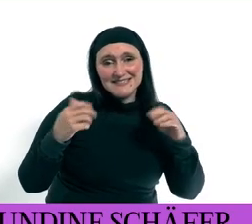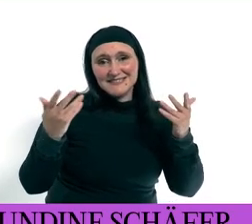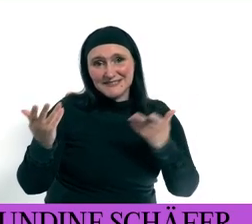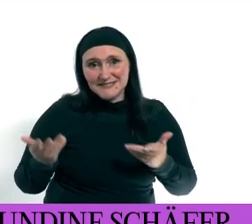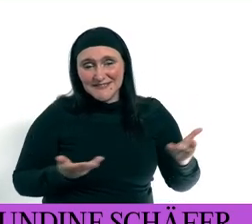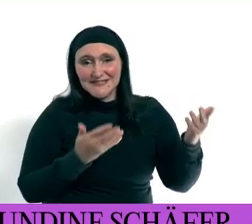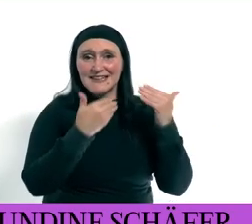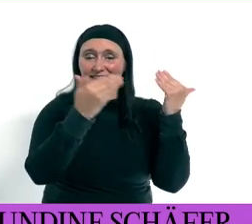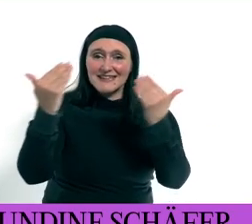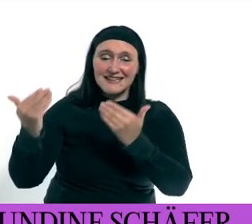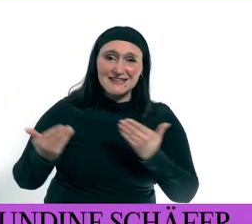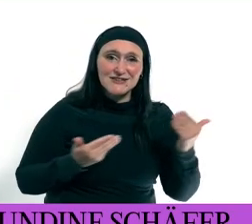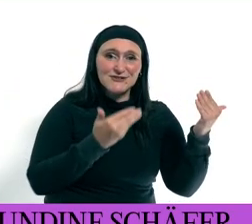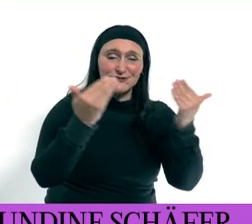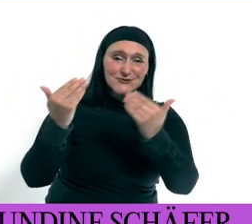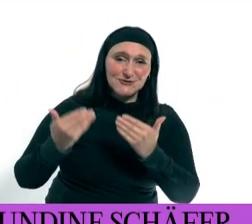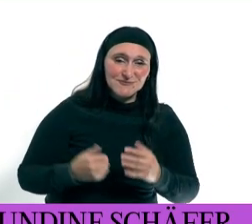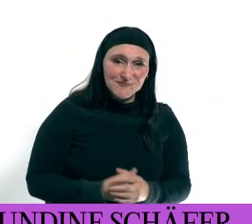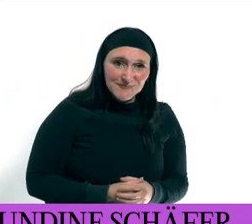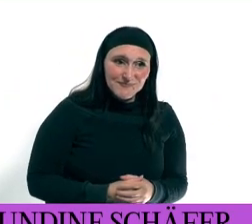Yes. Thank you very much. Yeah. Thank you